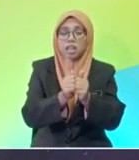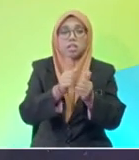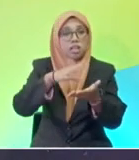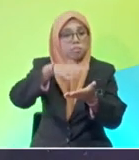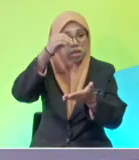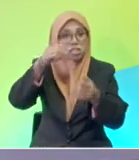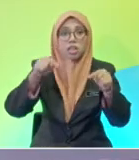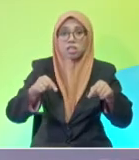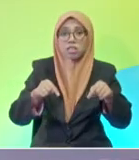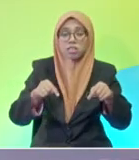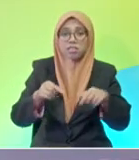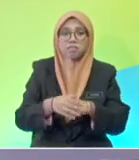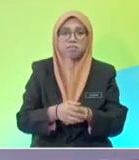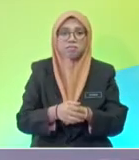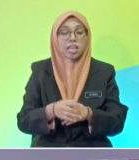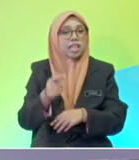ini